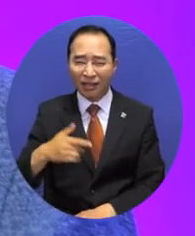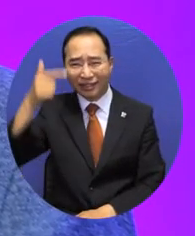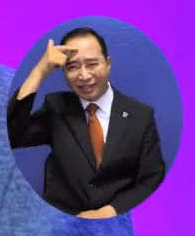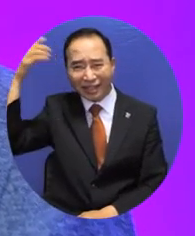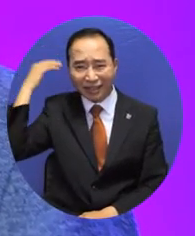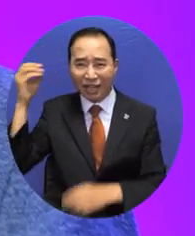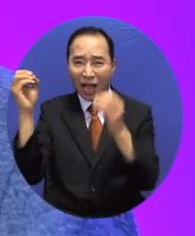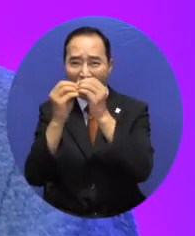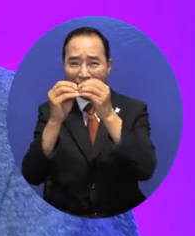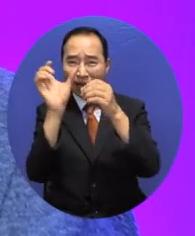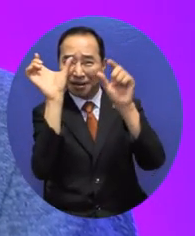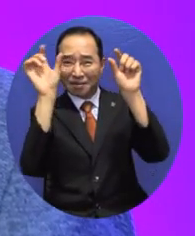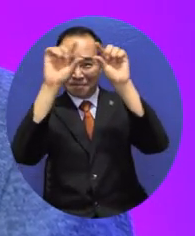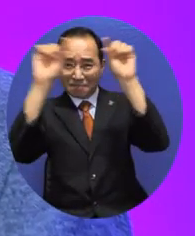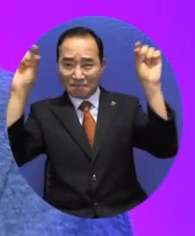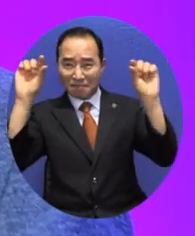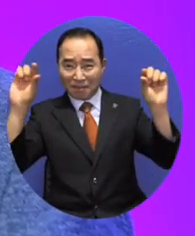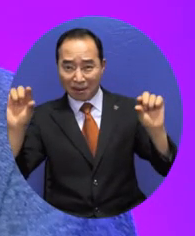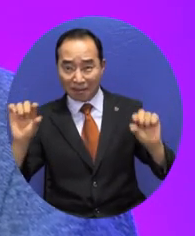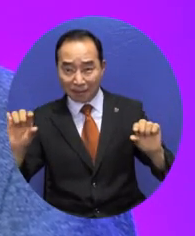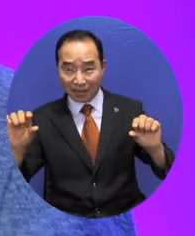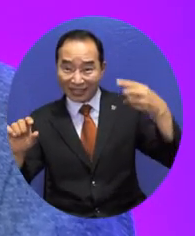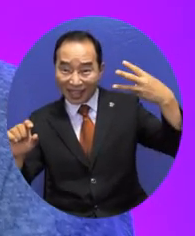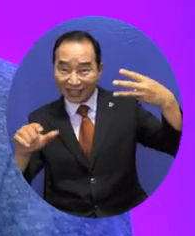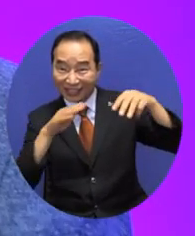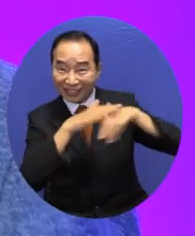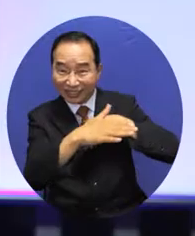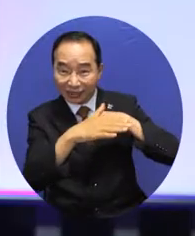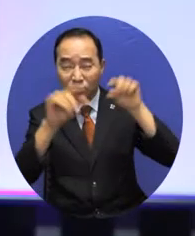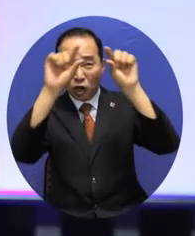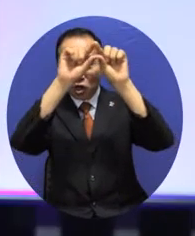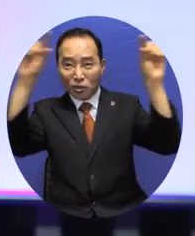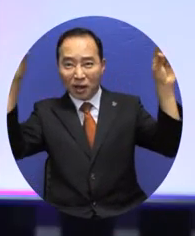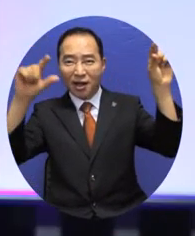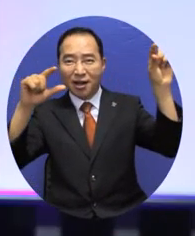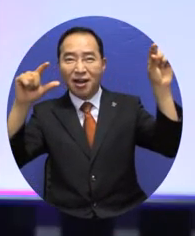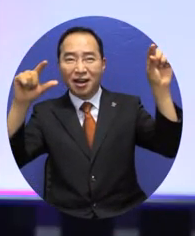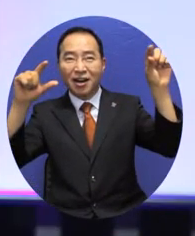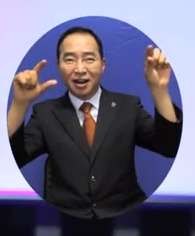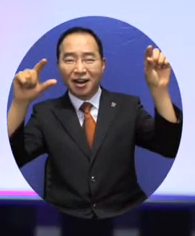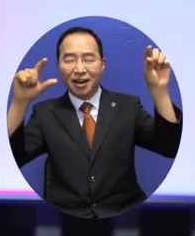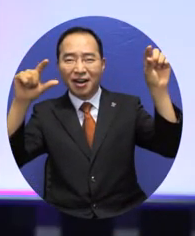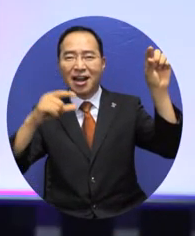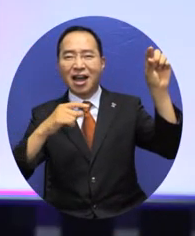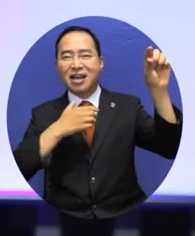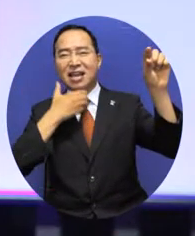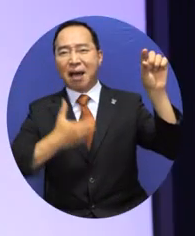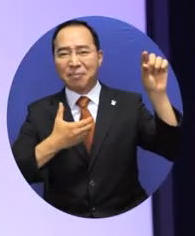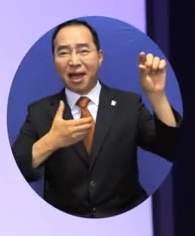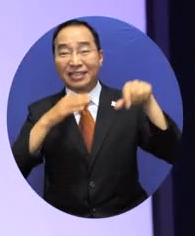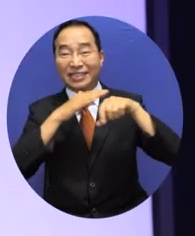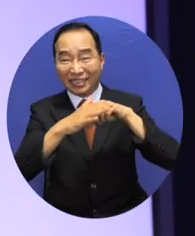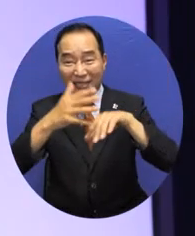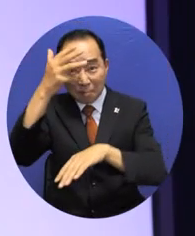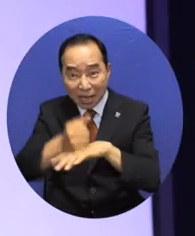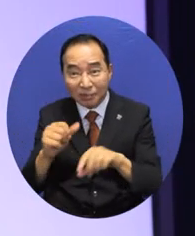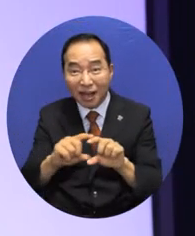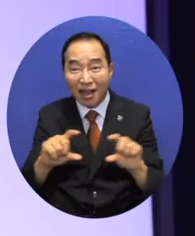음보는 감탄형입니다. 그 감탄형을 통해서 서정성을 고조시킨 다음에 전환을 해서